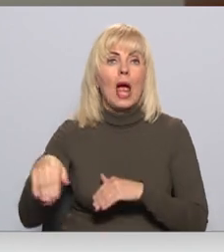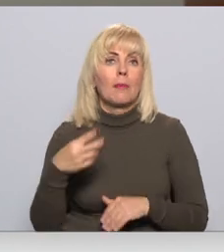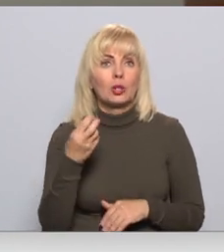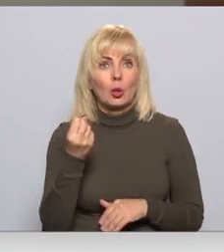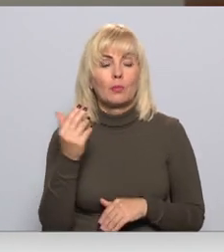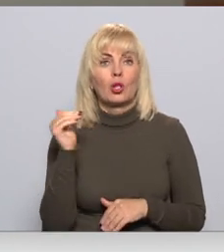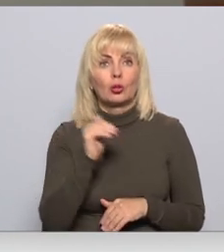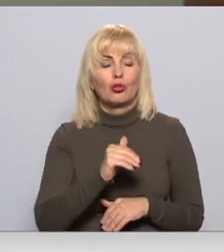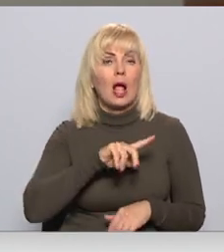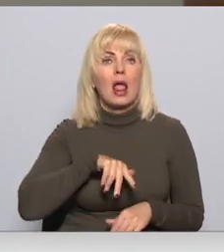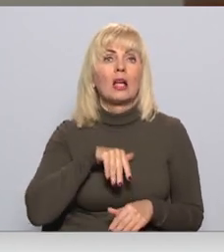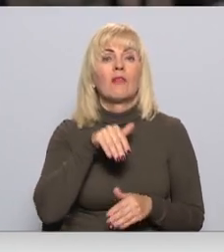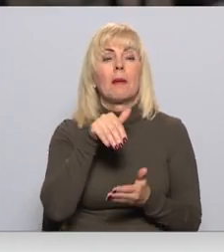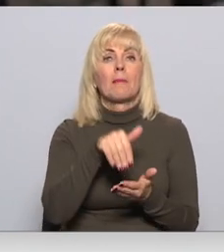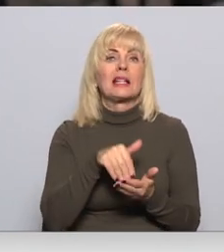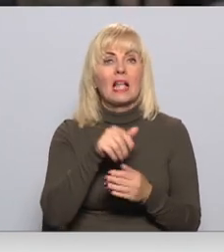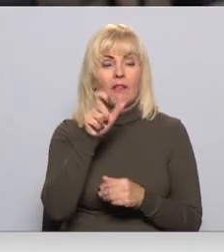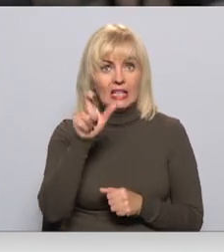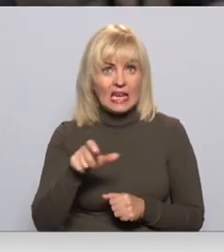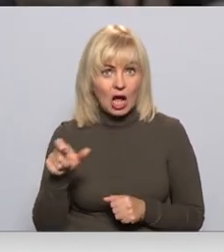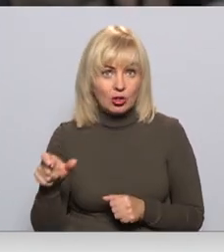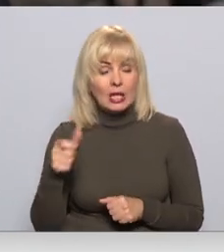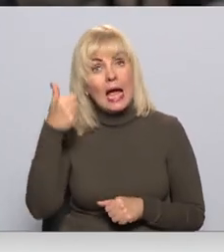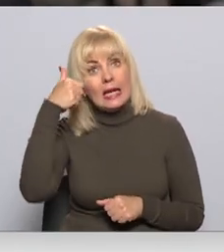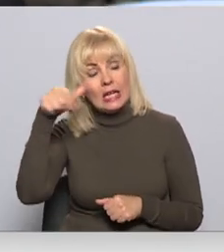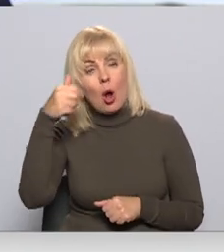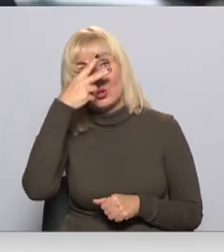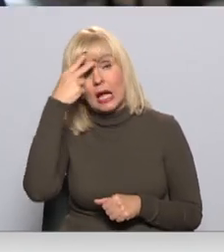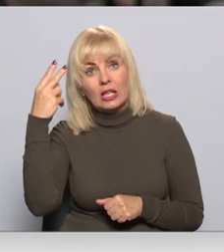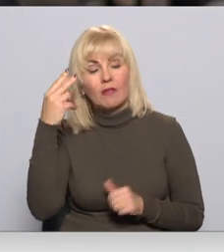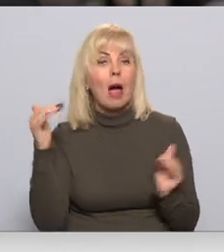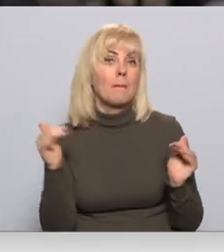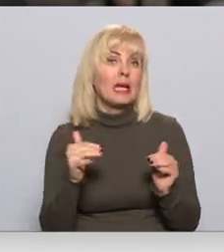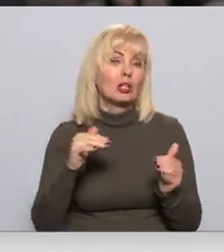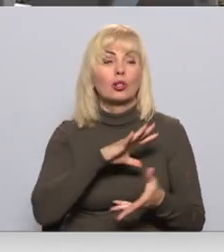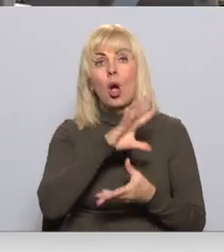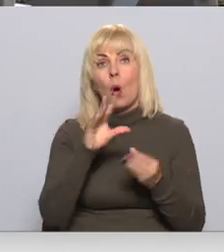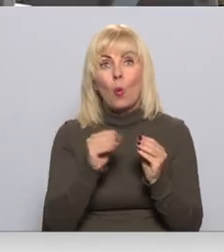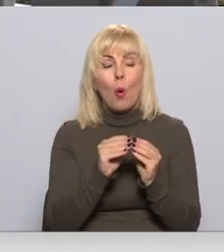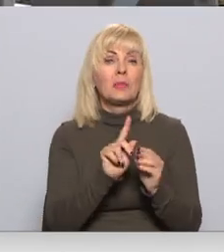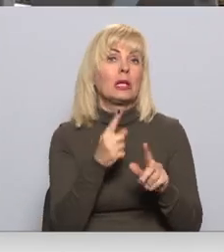tūkstoši Latvijas pastāvīgo iedzīvotāju. Tikmēr Igaunijai un Lietuvai migrācijas kopsavilkums ir